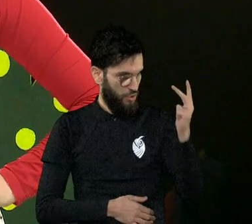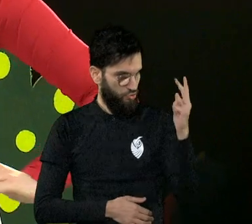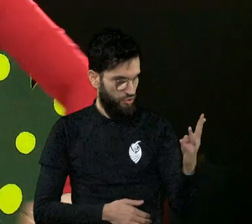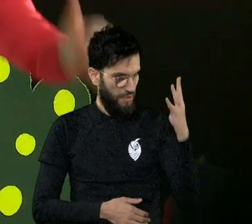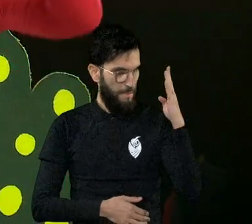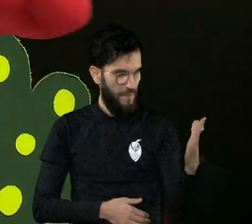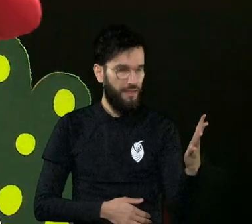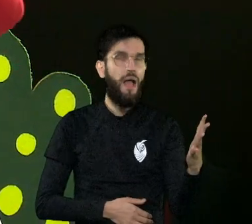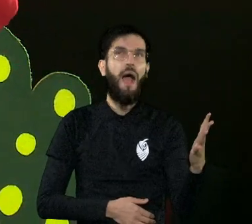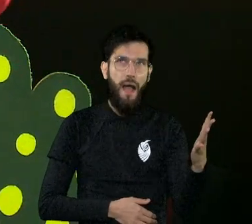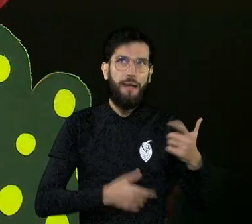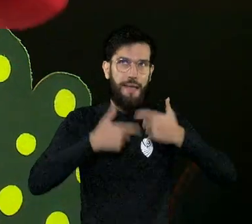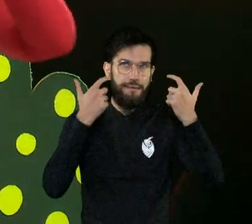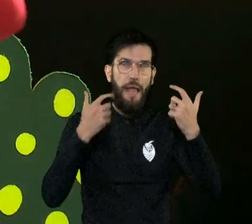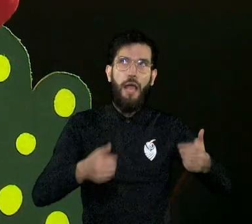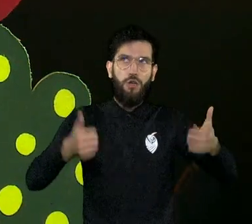1, 2, 3, 4, 5, jasné.